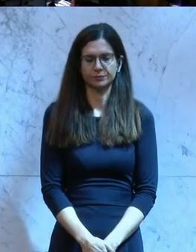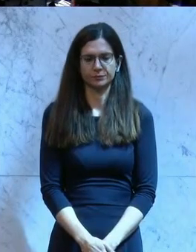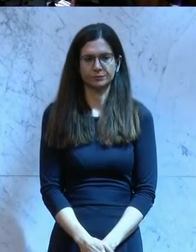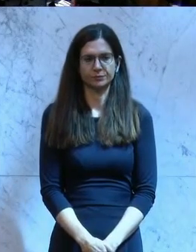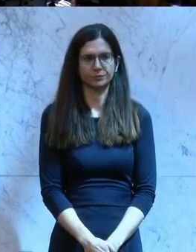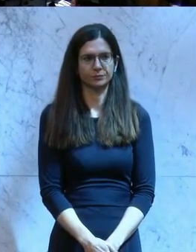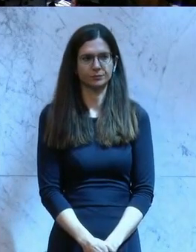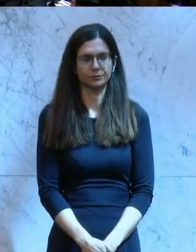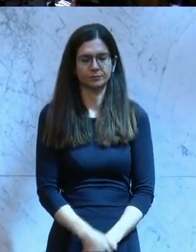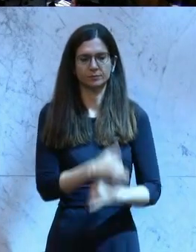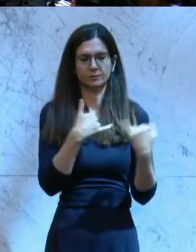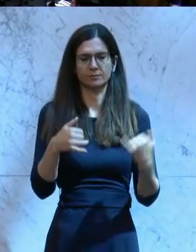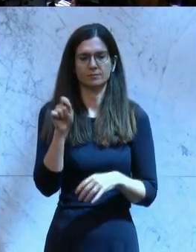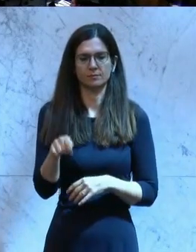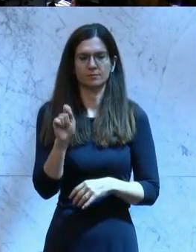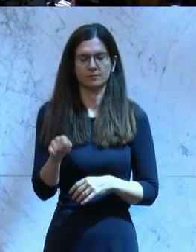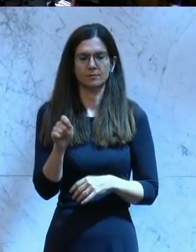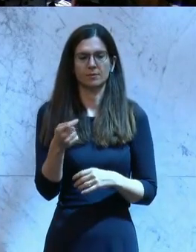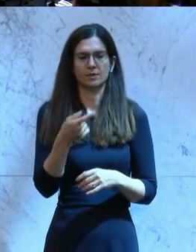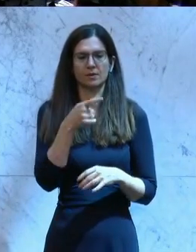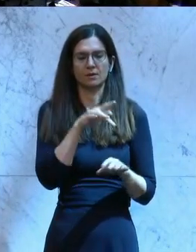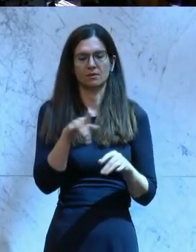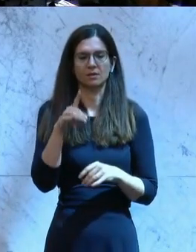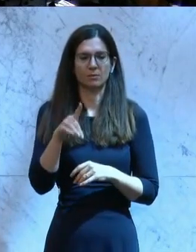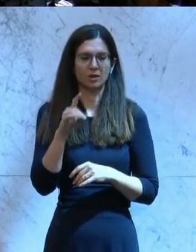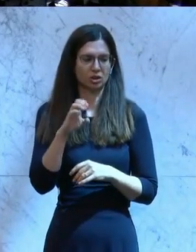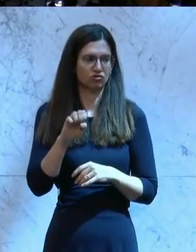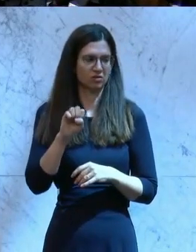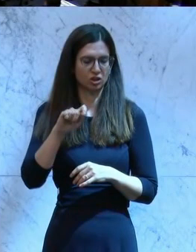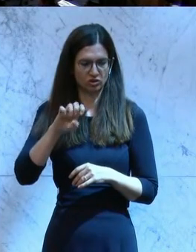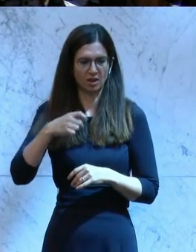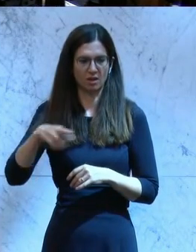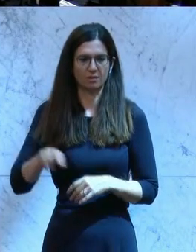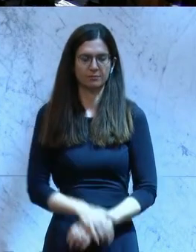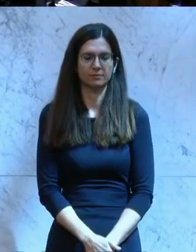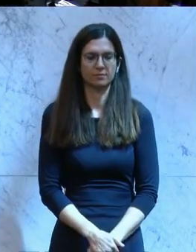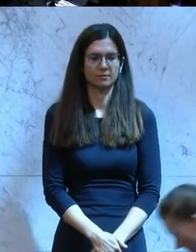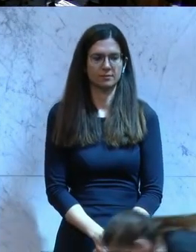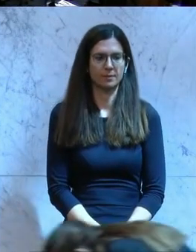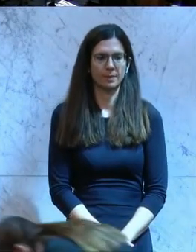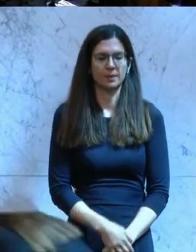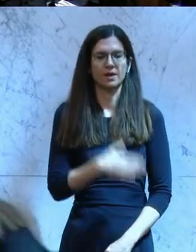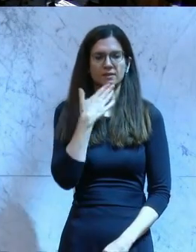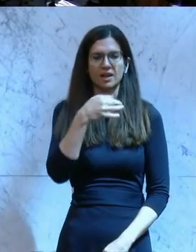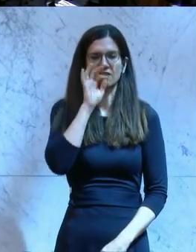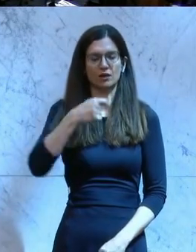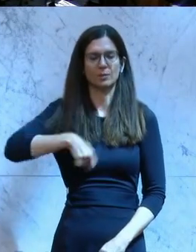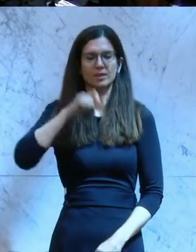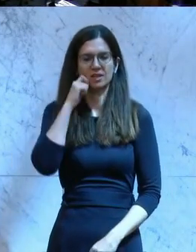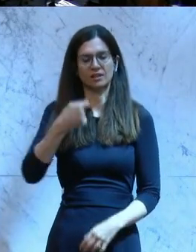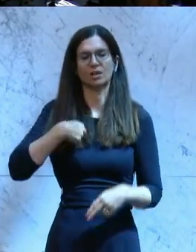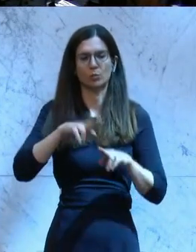Nächste Rednerin ist Petra Steger von der Freiheitlichen Partei, die Europasprecherin. Frau